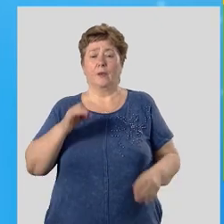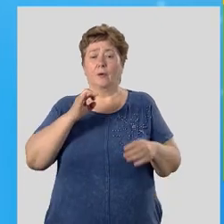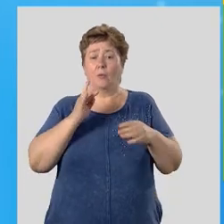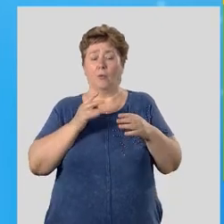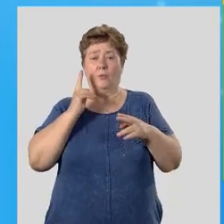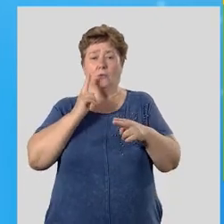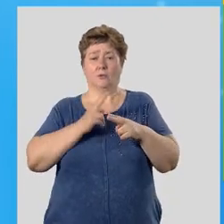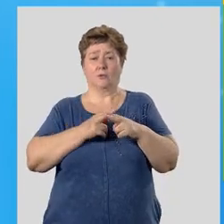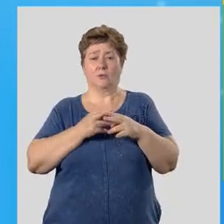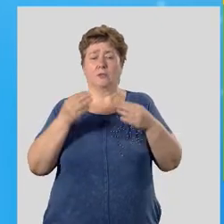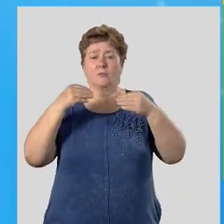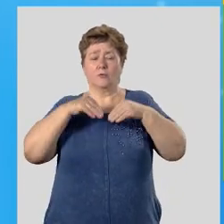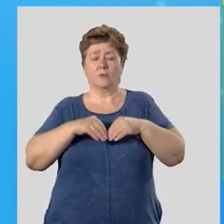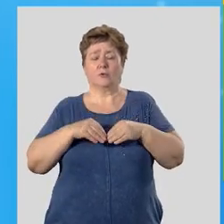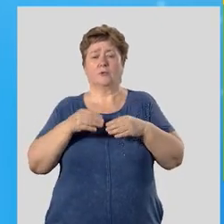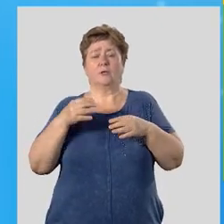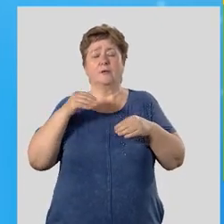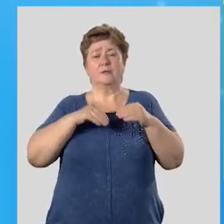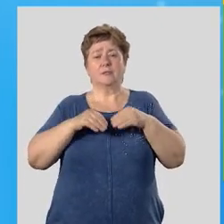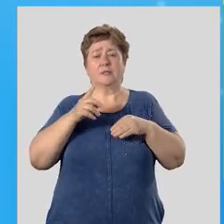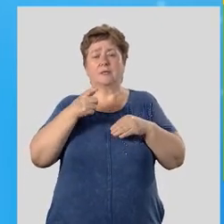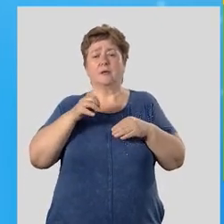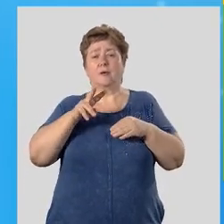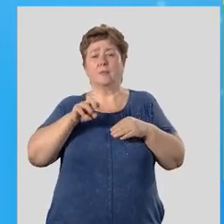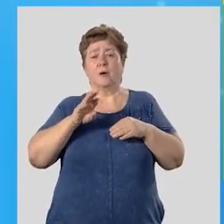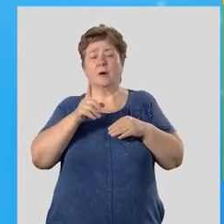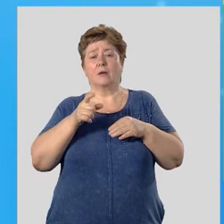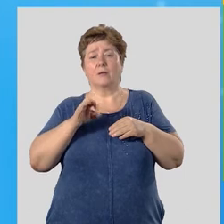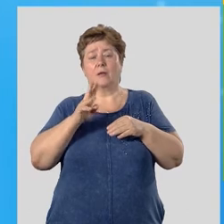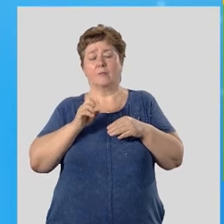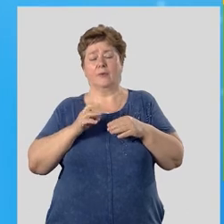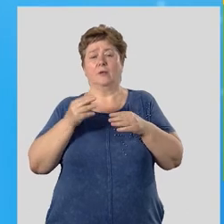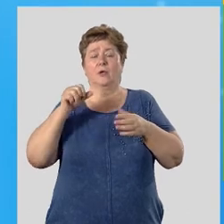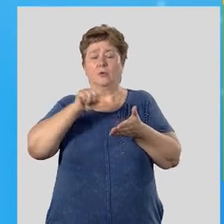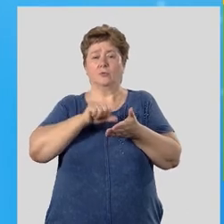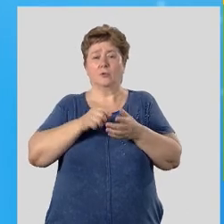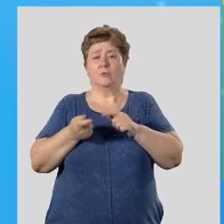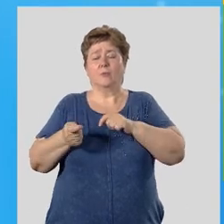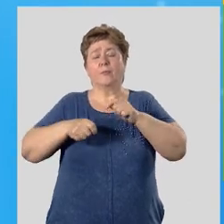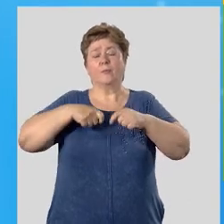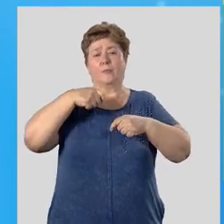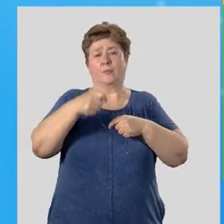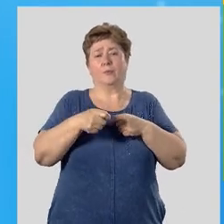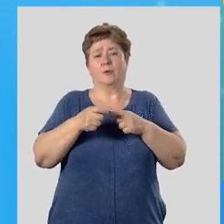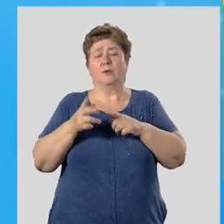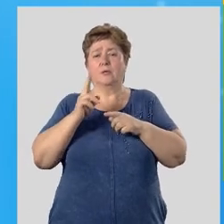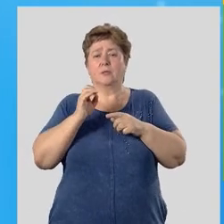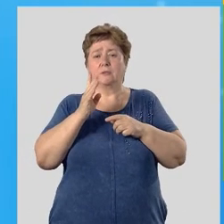Ионы железа входят в состав гемоглобина и участвуют в переносе